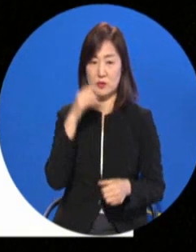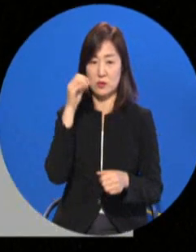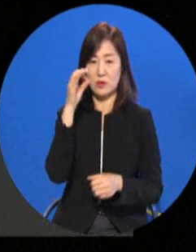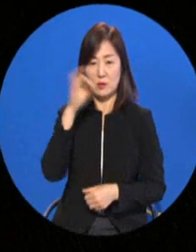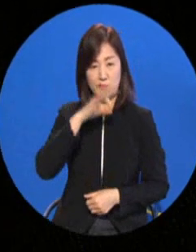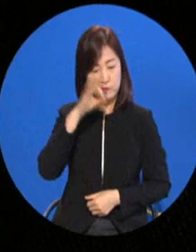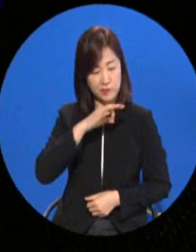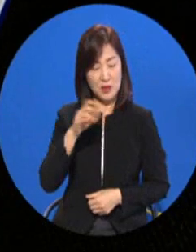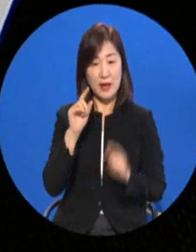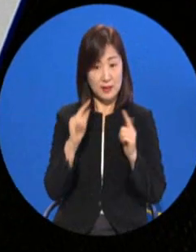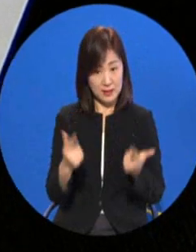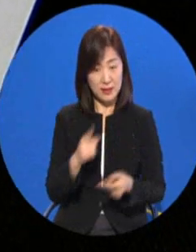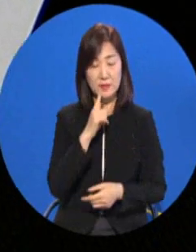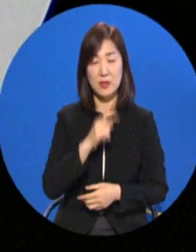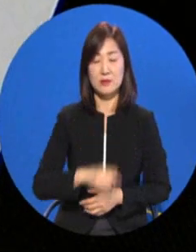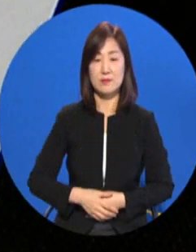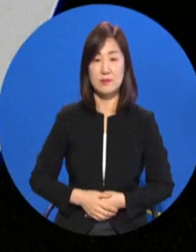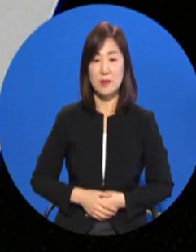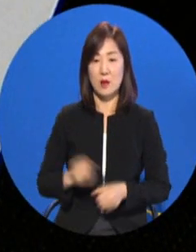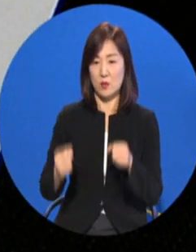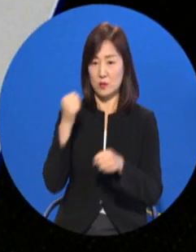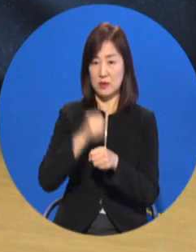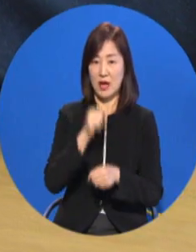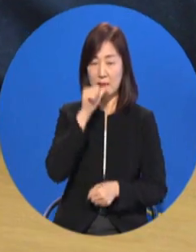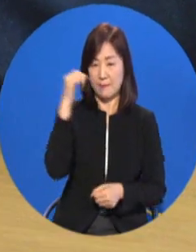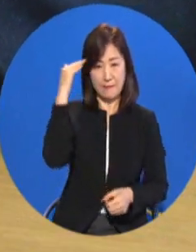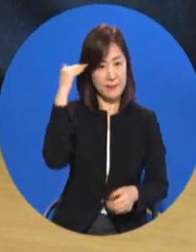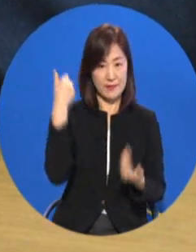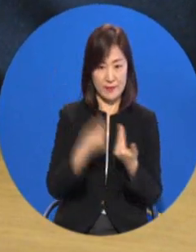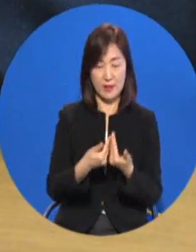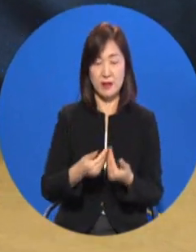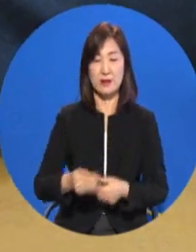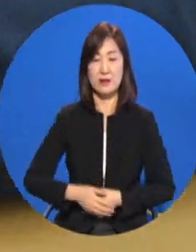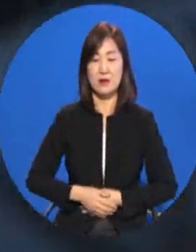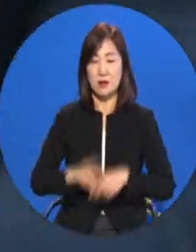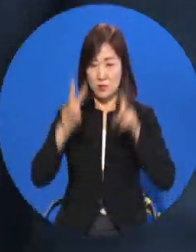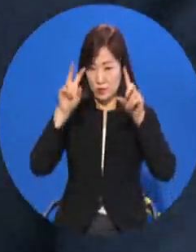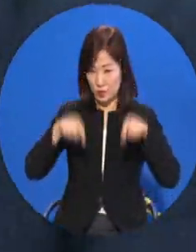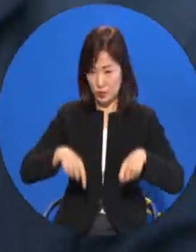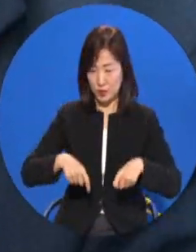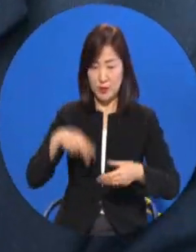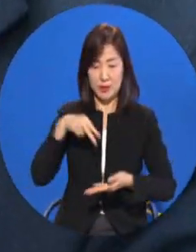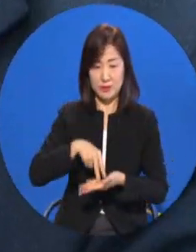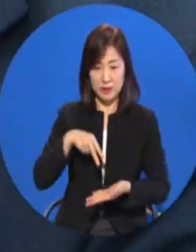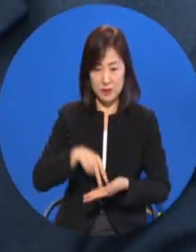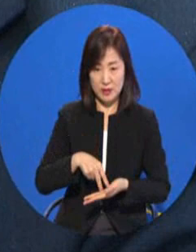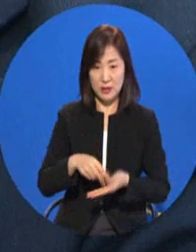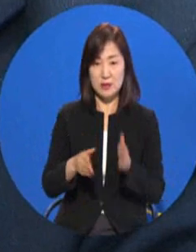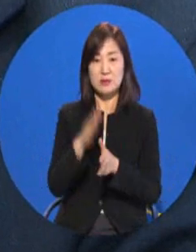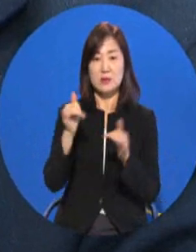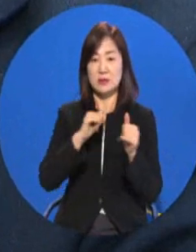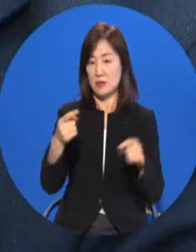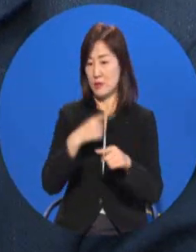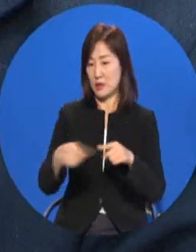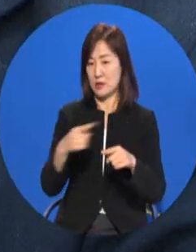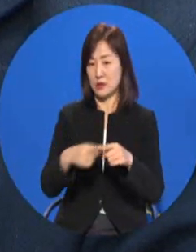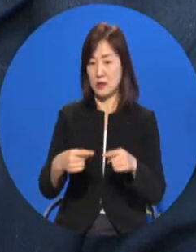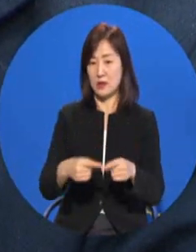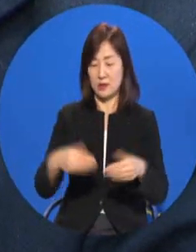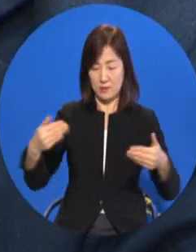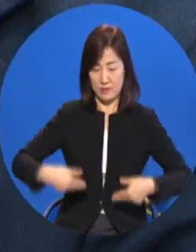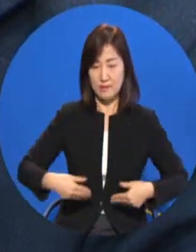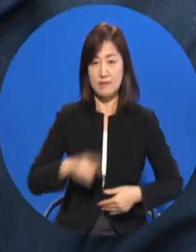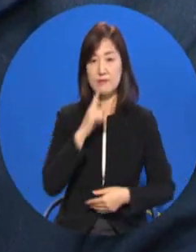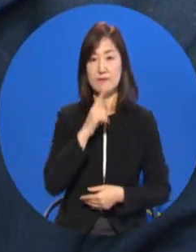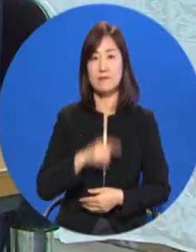위원회는 그러면서 복당 을 절대 반대한다 며 무소속 신분으로 시민들의 평가를 받아야 한다고 주장했습니다